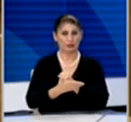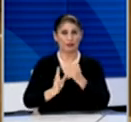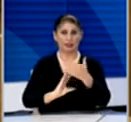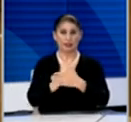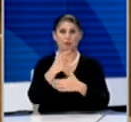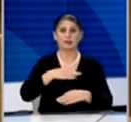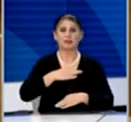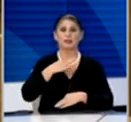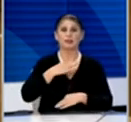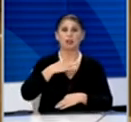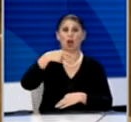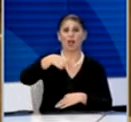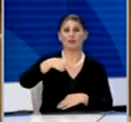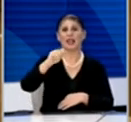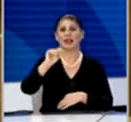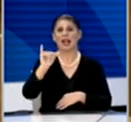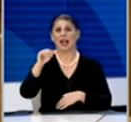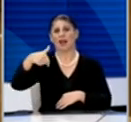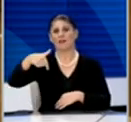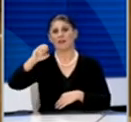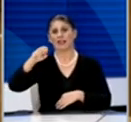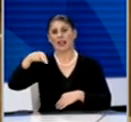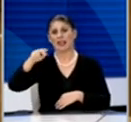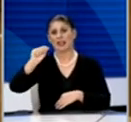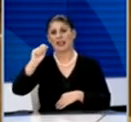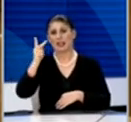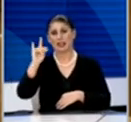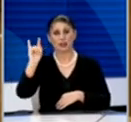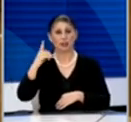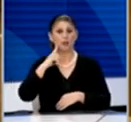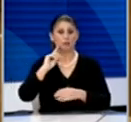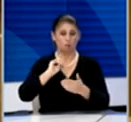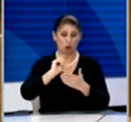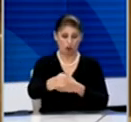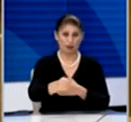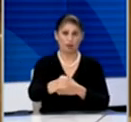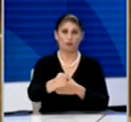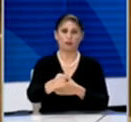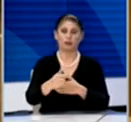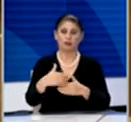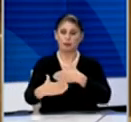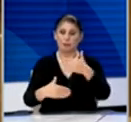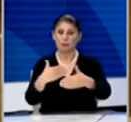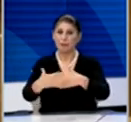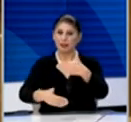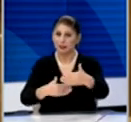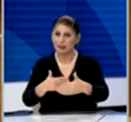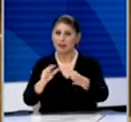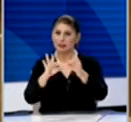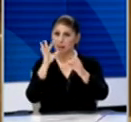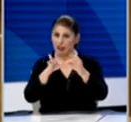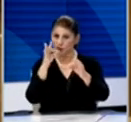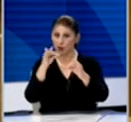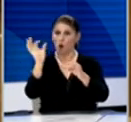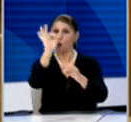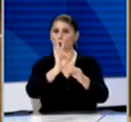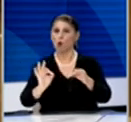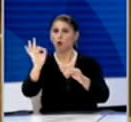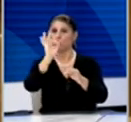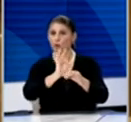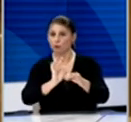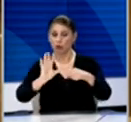η προκαταβολή των αποζημιώσεων για τις πυρκαγιές στον εύρω θα καταβάλλονταν τιμημα κά το σεπτέμβριο τον οκτώβριο και τα